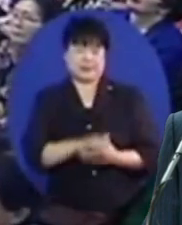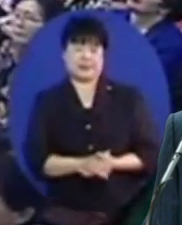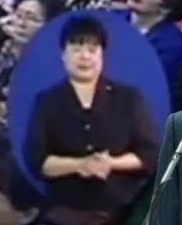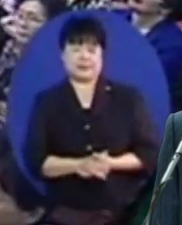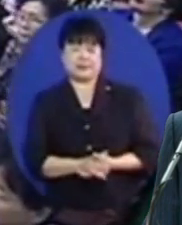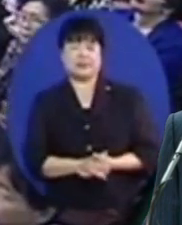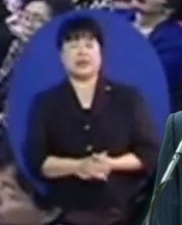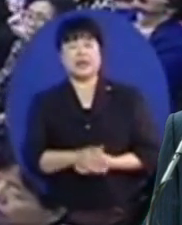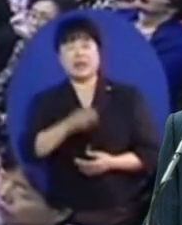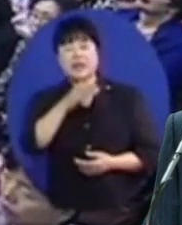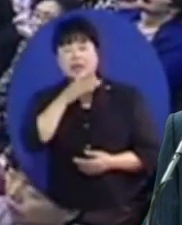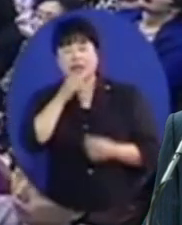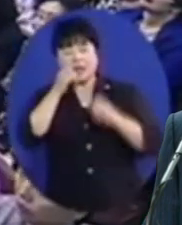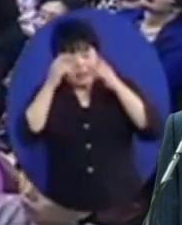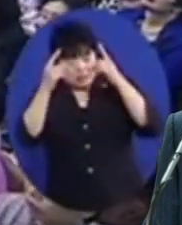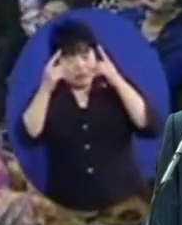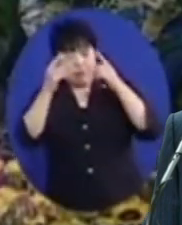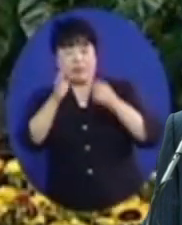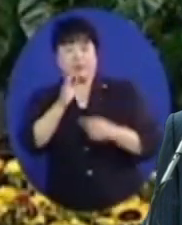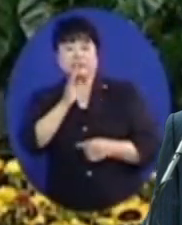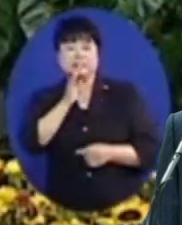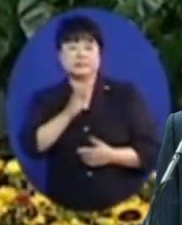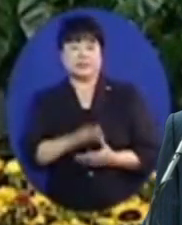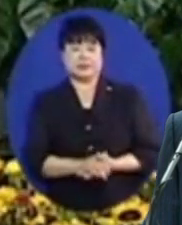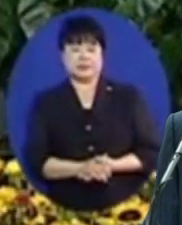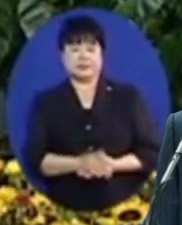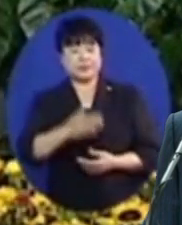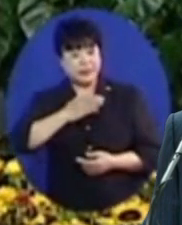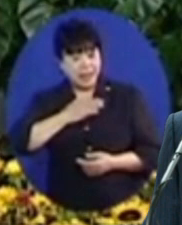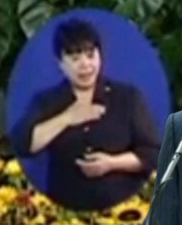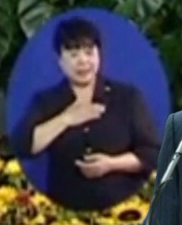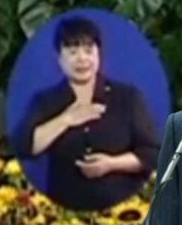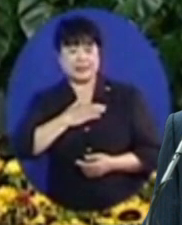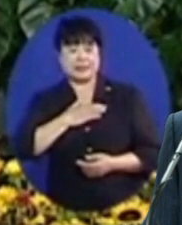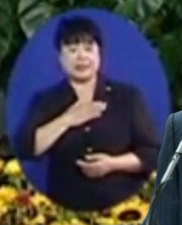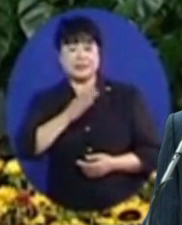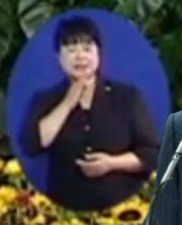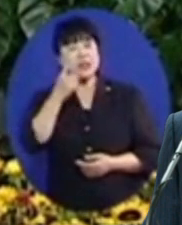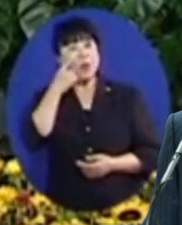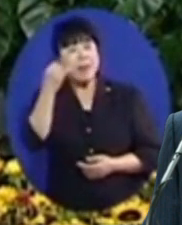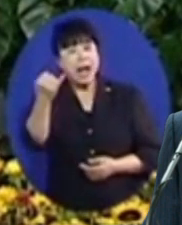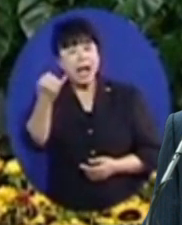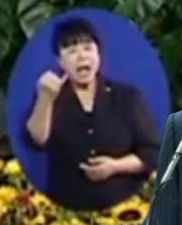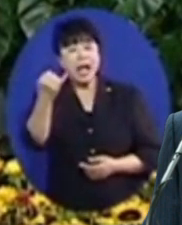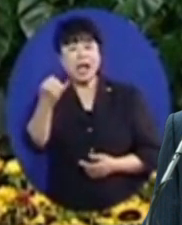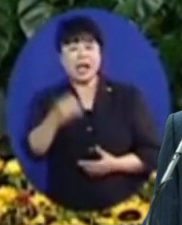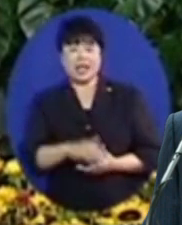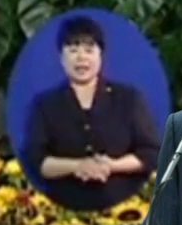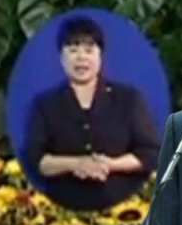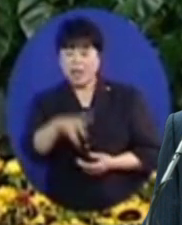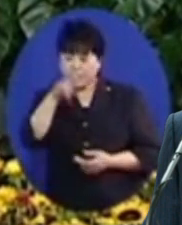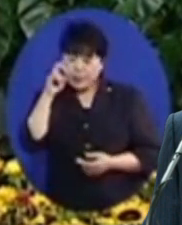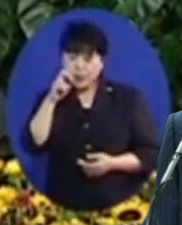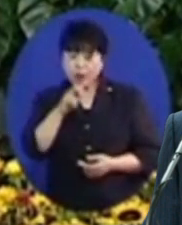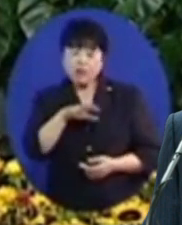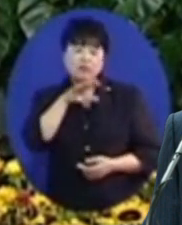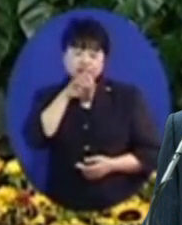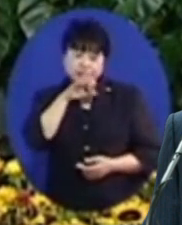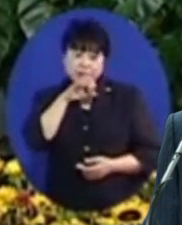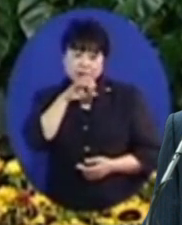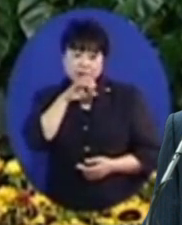될 수도 있는구나. 그러므로 내가 우리 친어머니를 미워하고 원망을